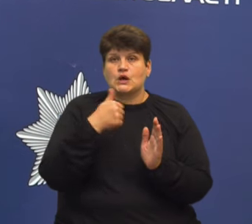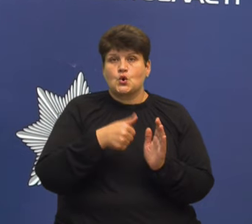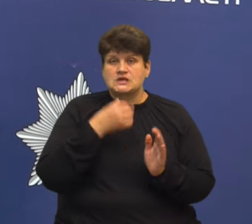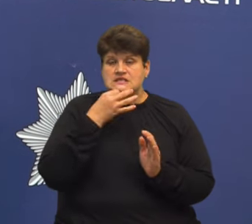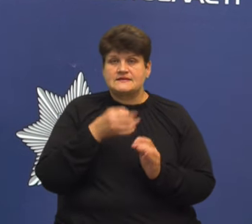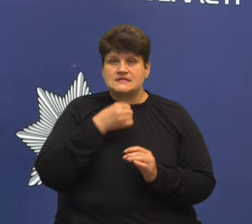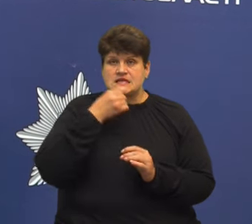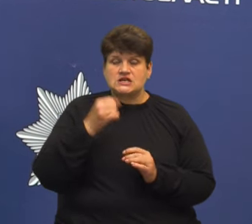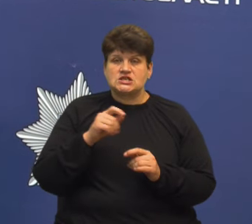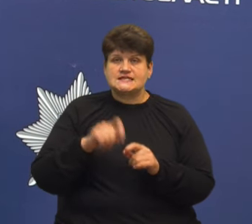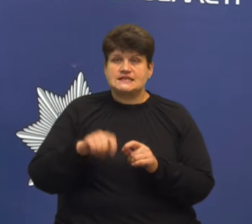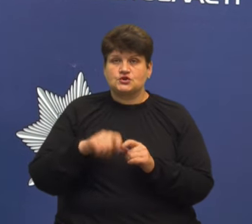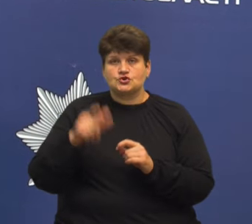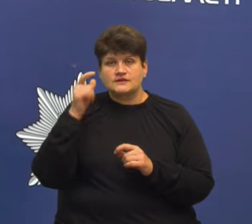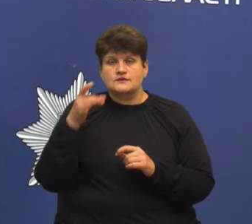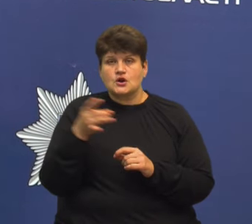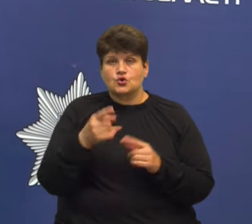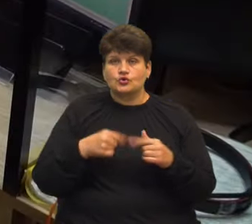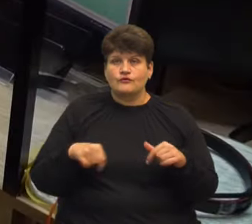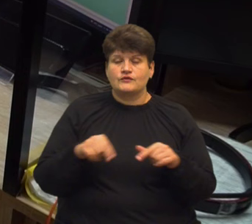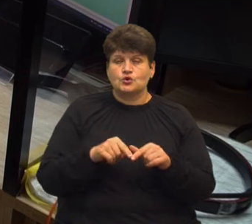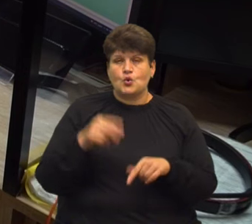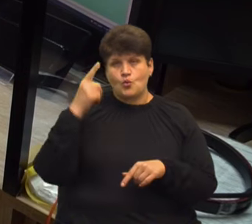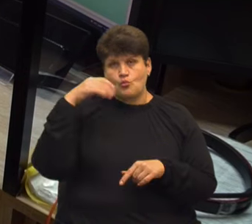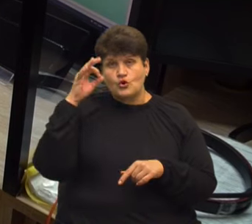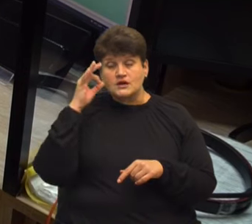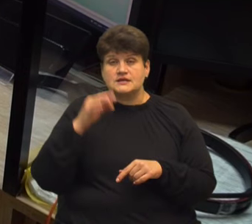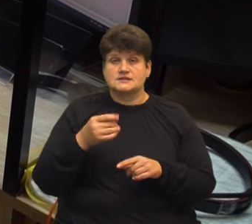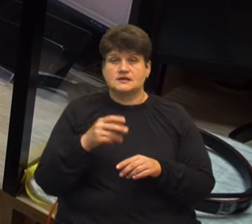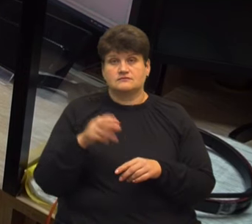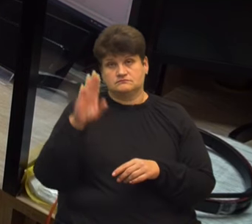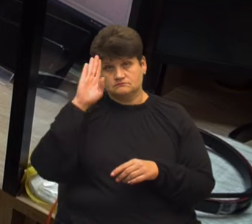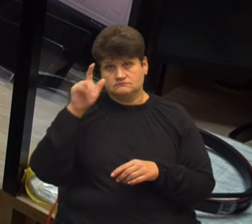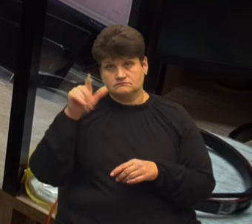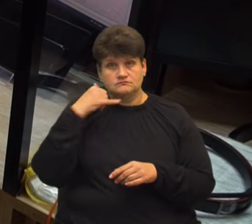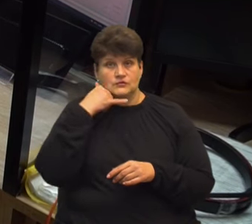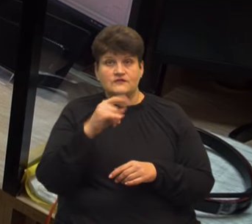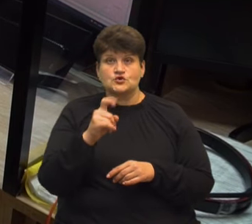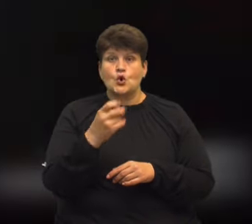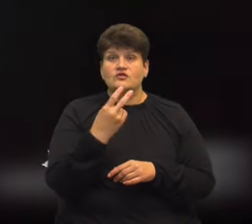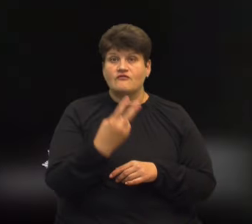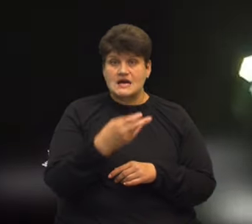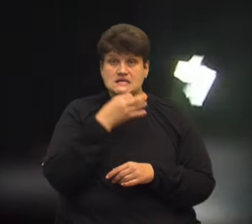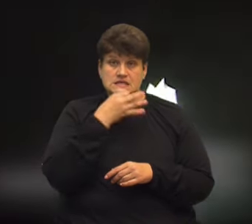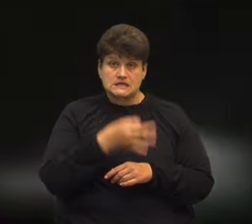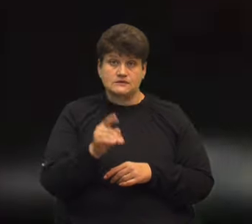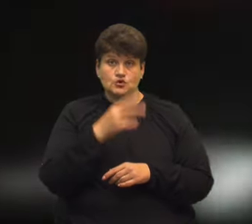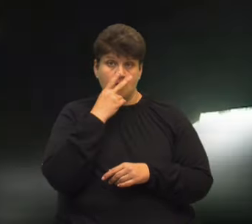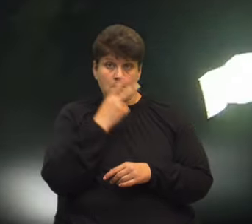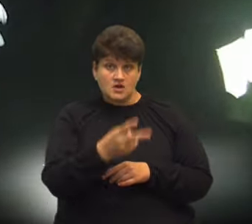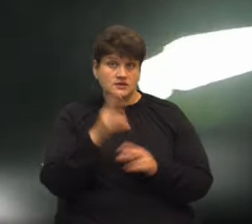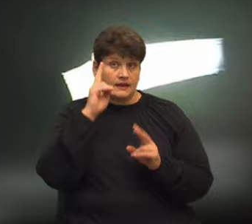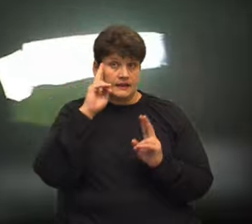слідчий Чортківського районного відділу поліції Петро Дерманський. За його словами, підозрюваний зателефонував на лінію 102 і сказав, що бачив, як